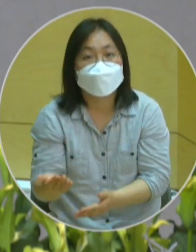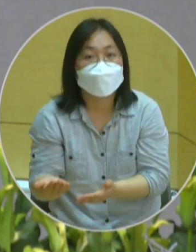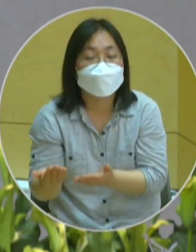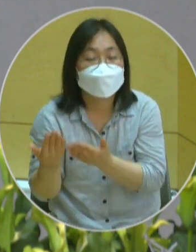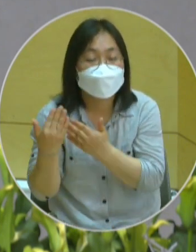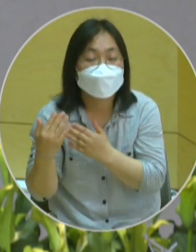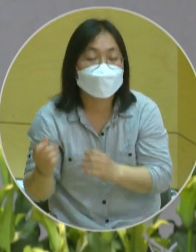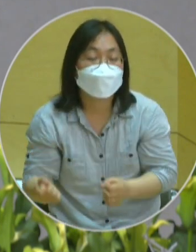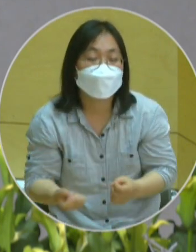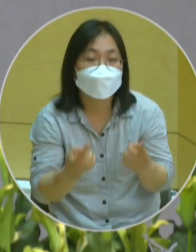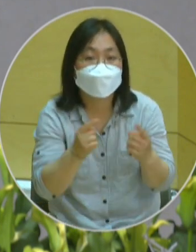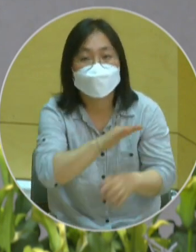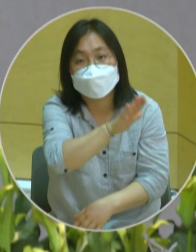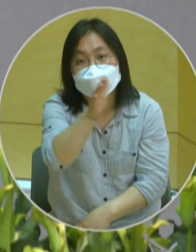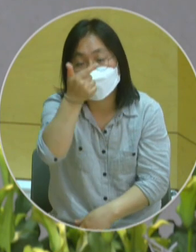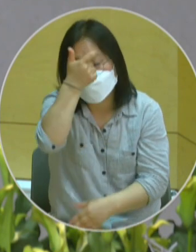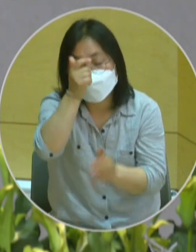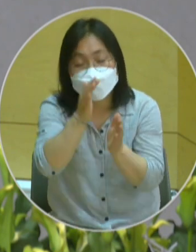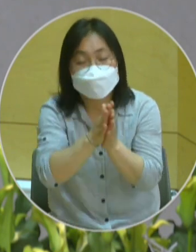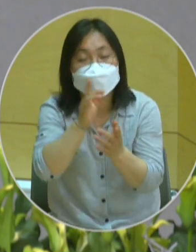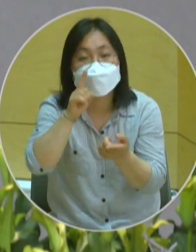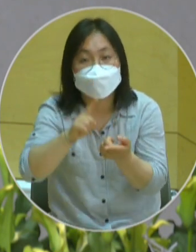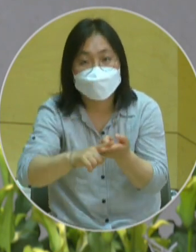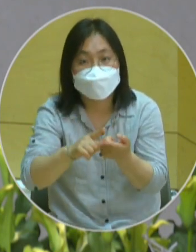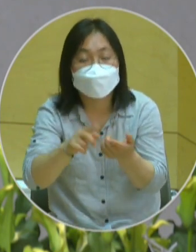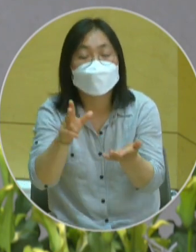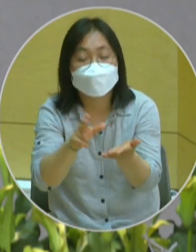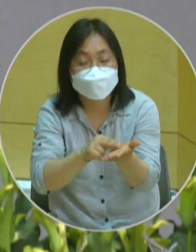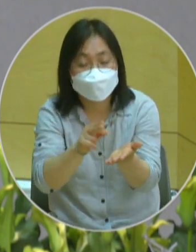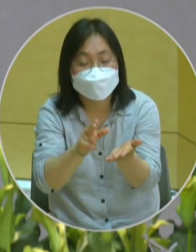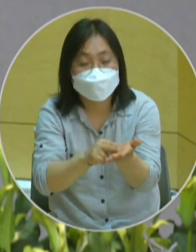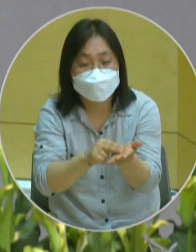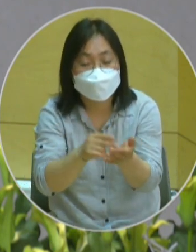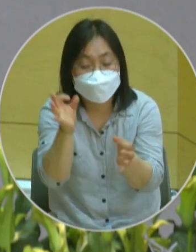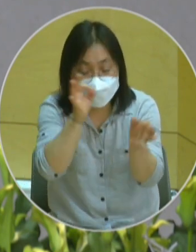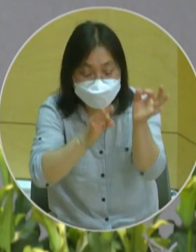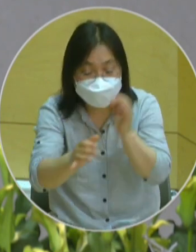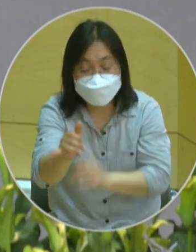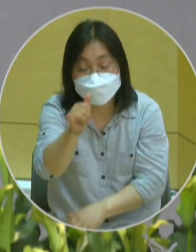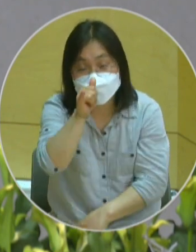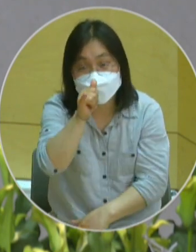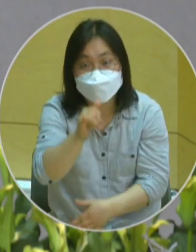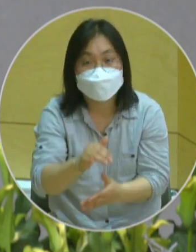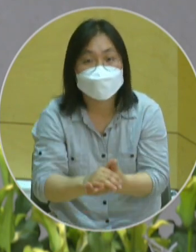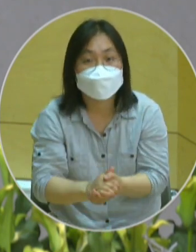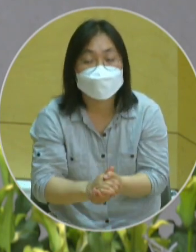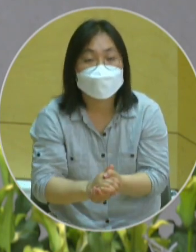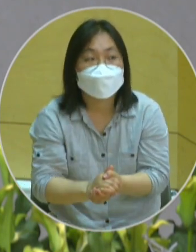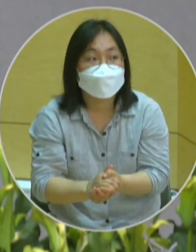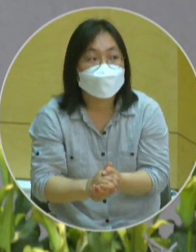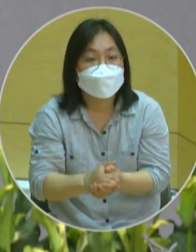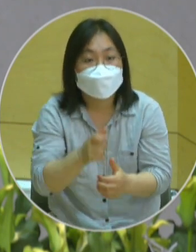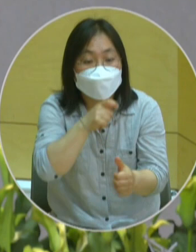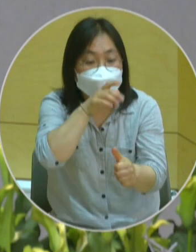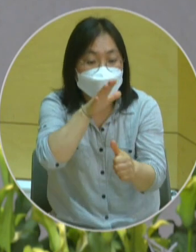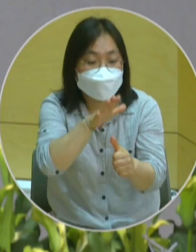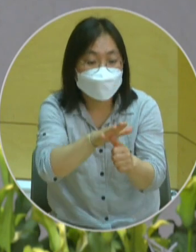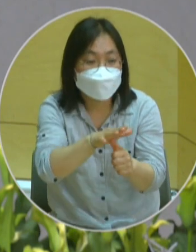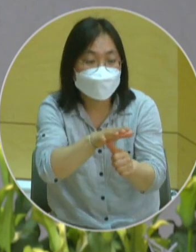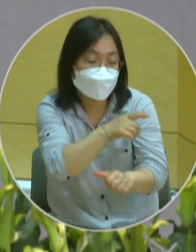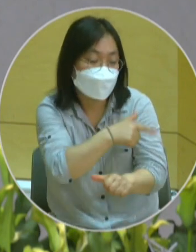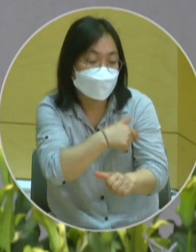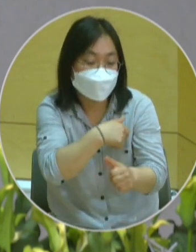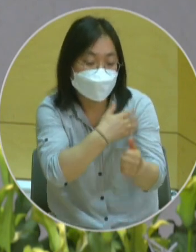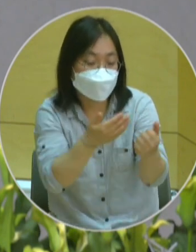지나가면서 동시에 우리가 기도하는 것에 대한 주제나 제목을 우리가 찾게 됩니다. 그 다음에 우리 안수집사 권사